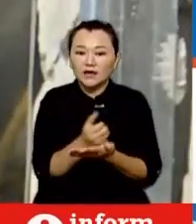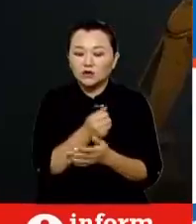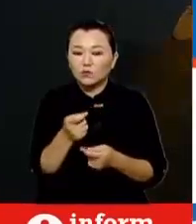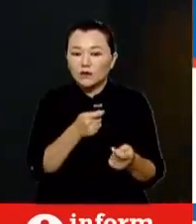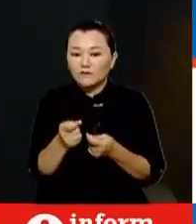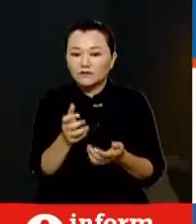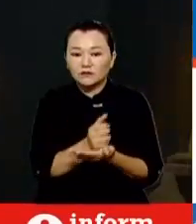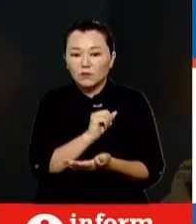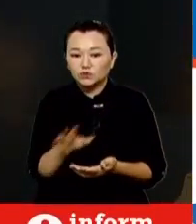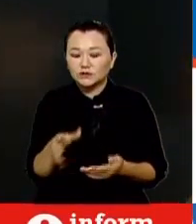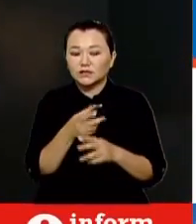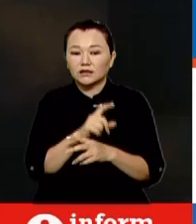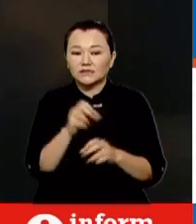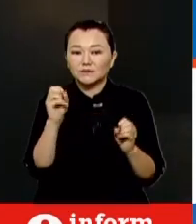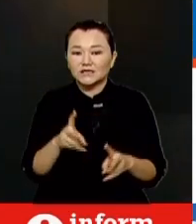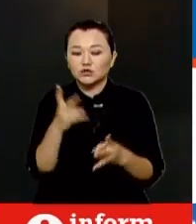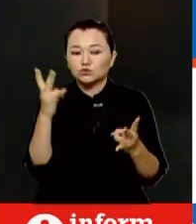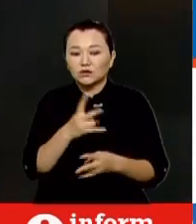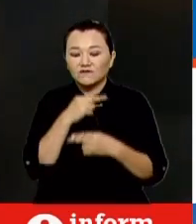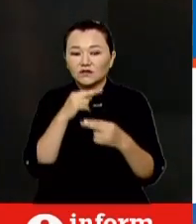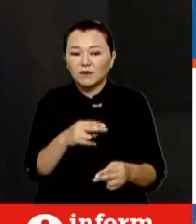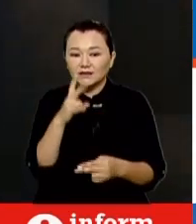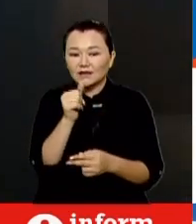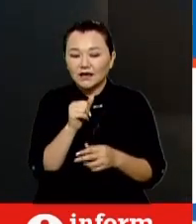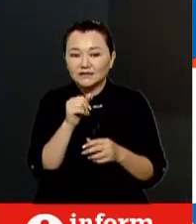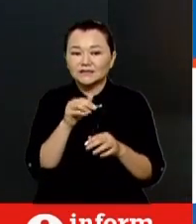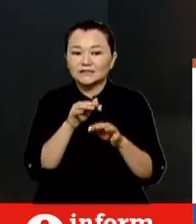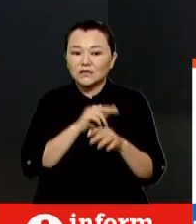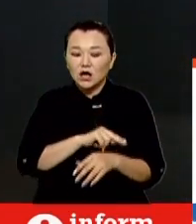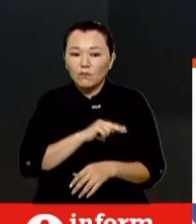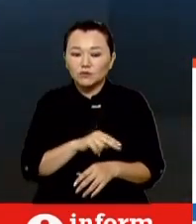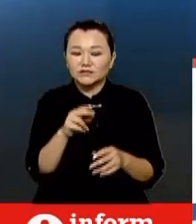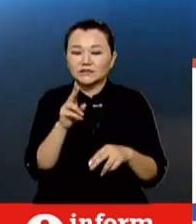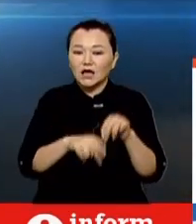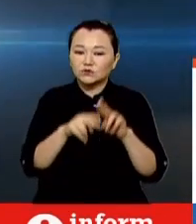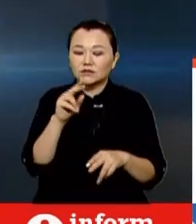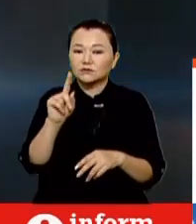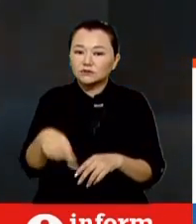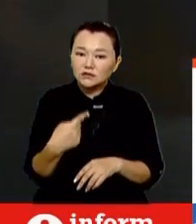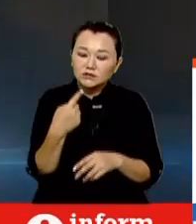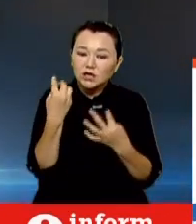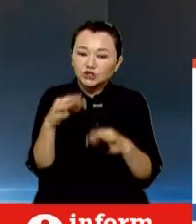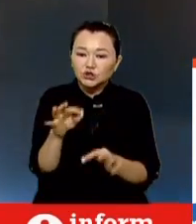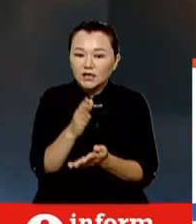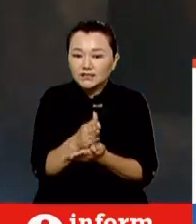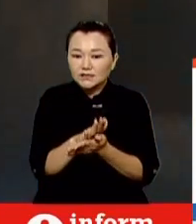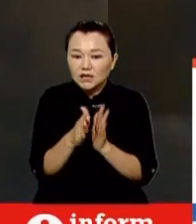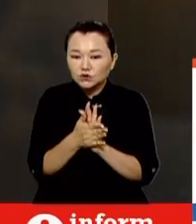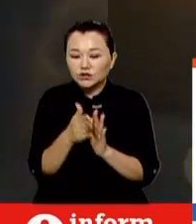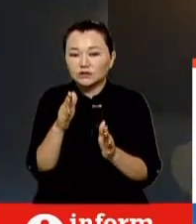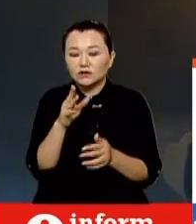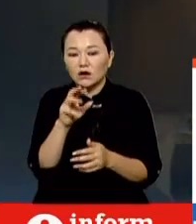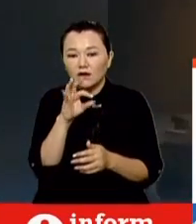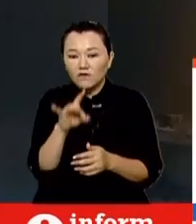управу. Поэтому, говорят специалисты, стоит обращать внимание на деятельность застройщика. Запросить у него разрешение на заключение